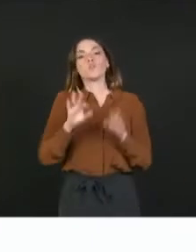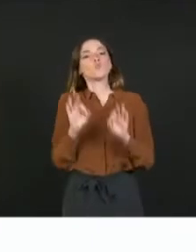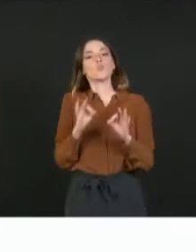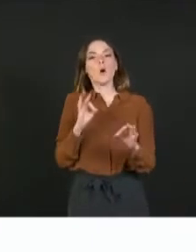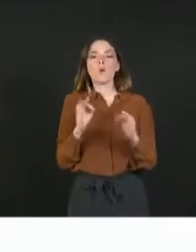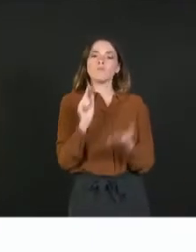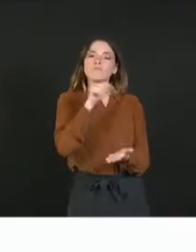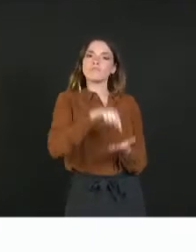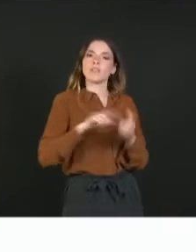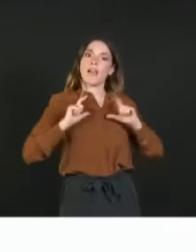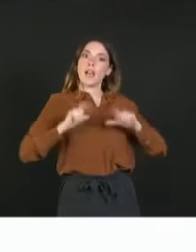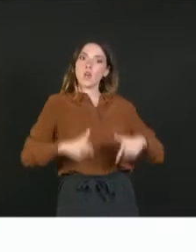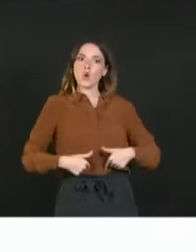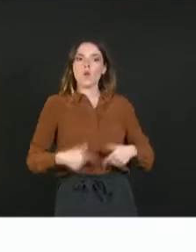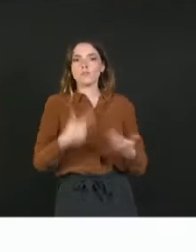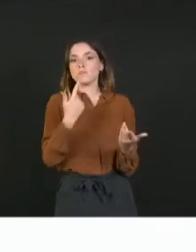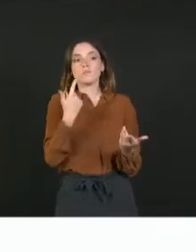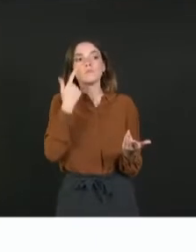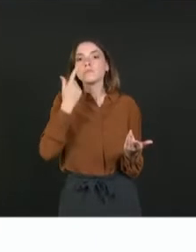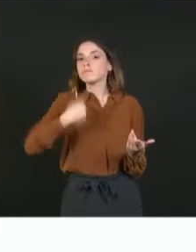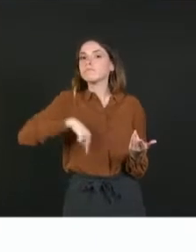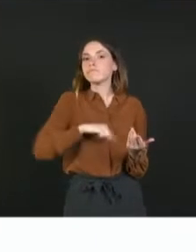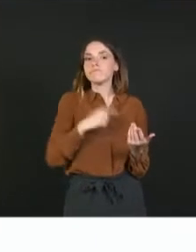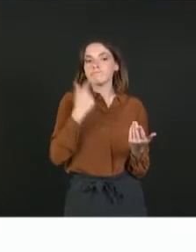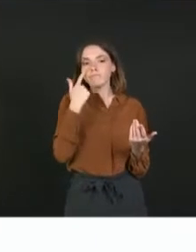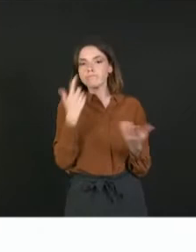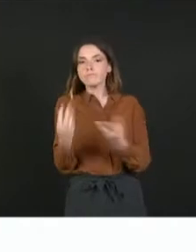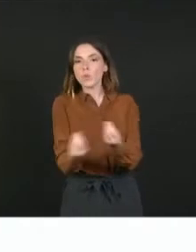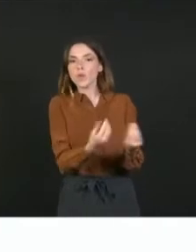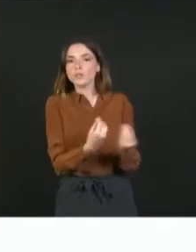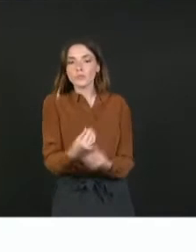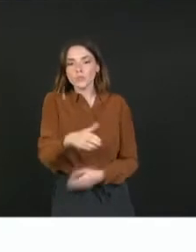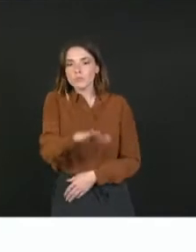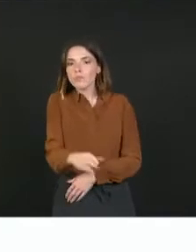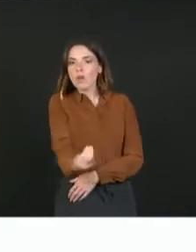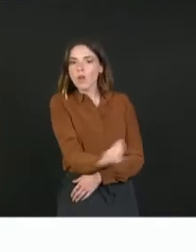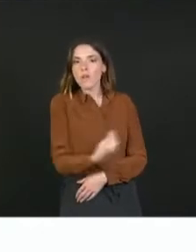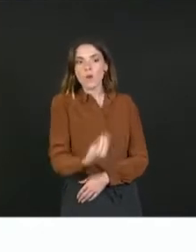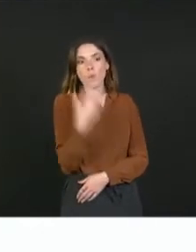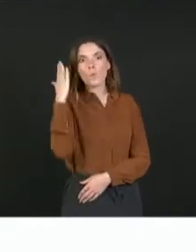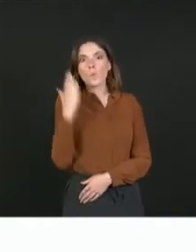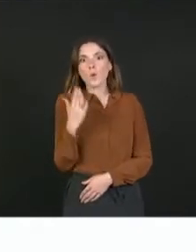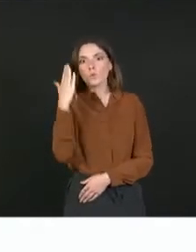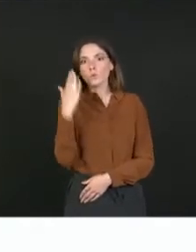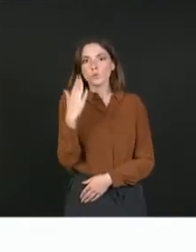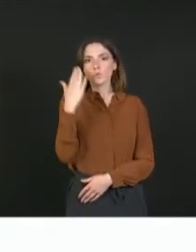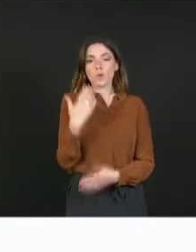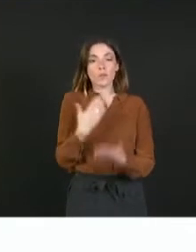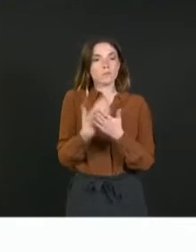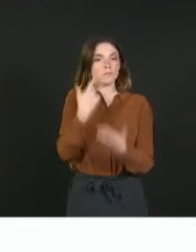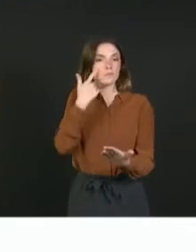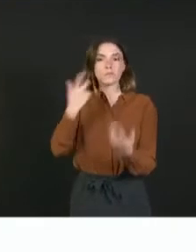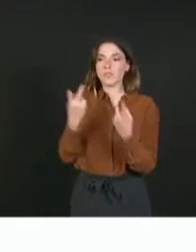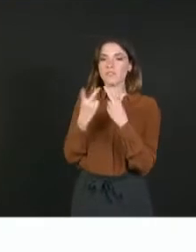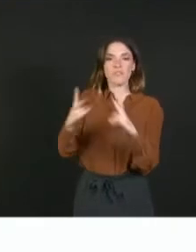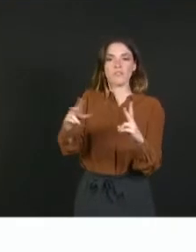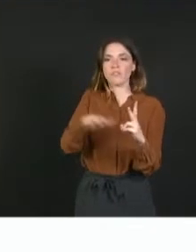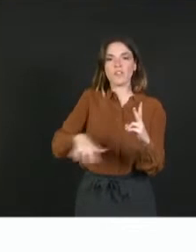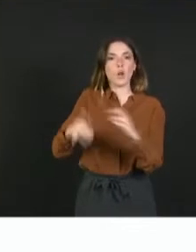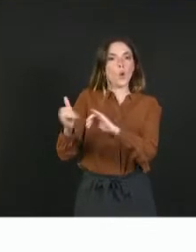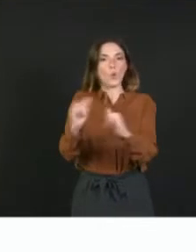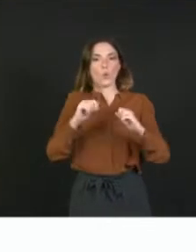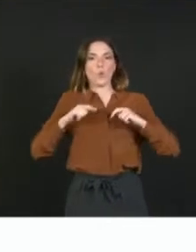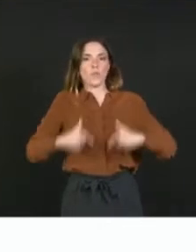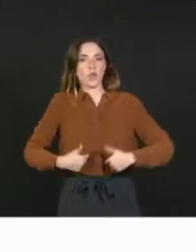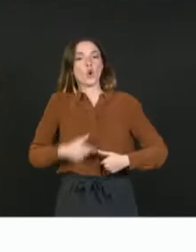pour, parce que là on touche en plus à un public qui en a besoin. Et c'est un peu, il y a cette dynamique dans les villes parce qu'il y a cette opportunité d'avoir les cours d'école. Je pense qu'il